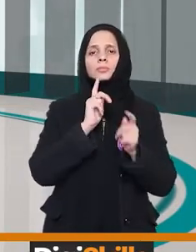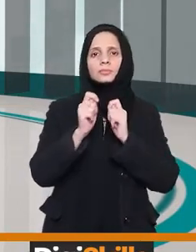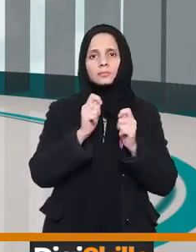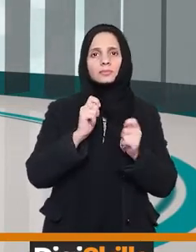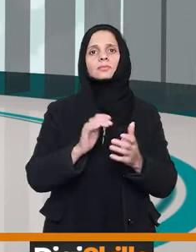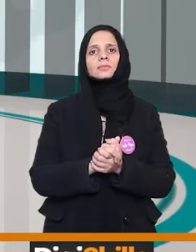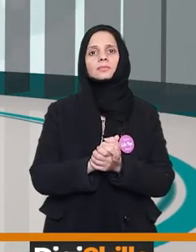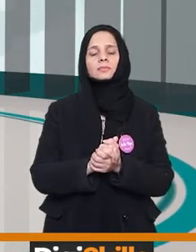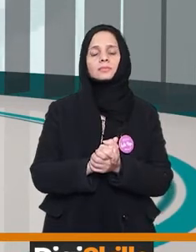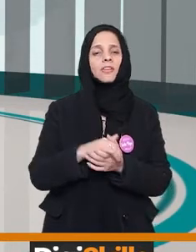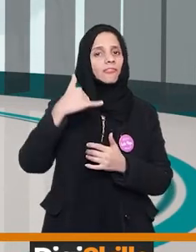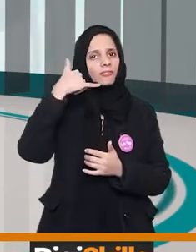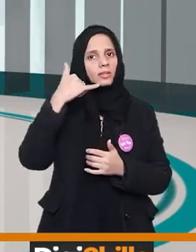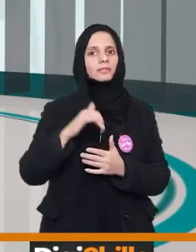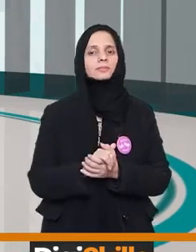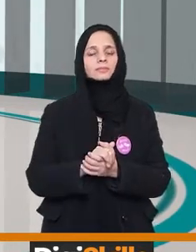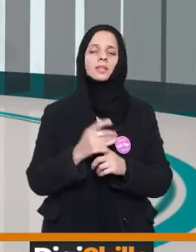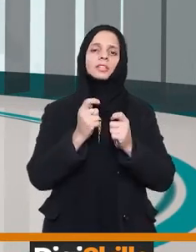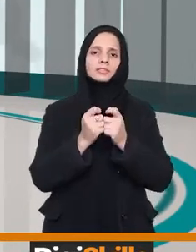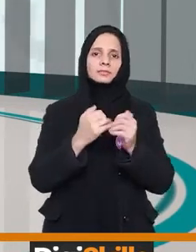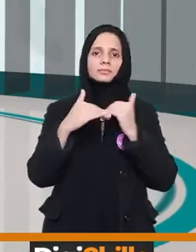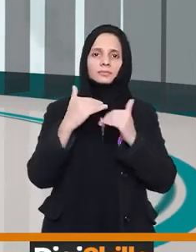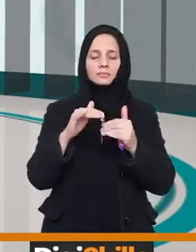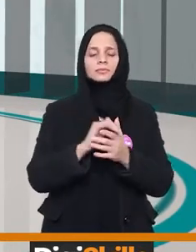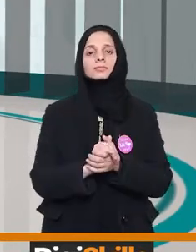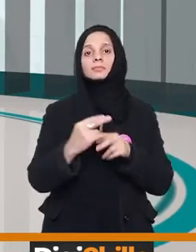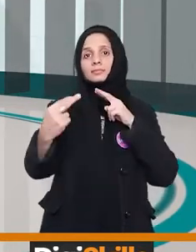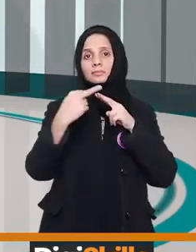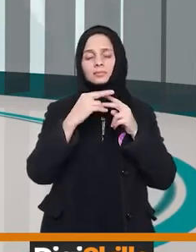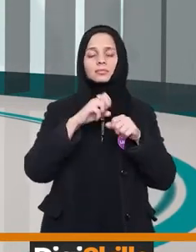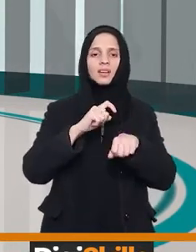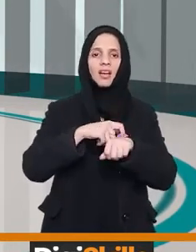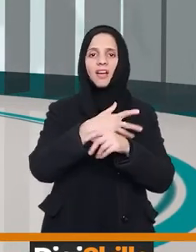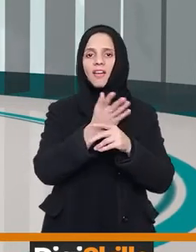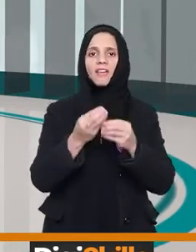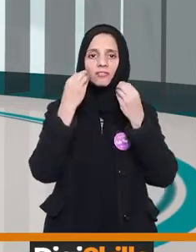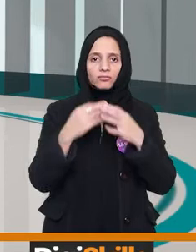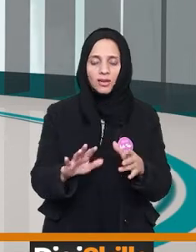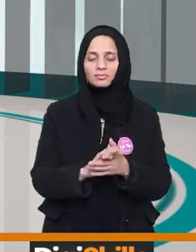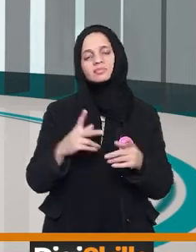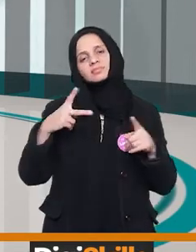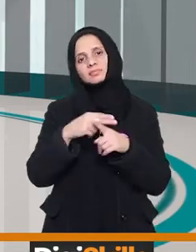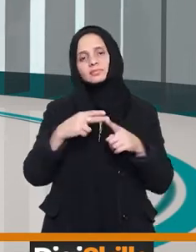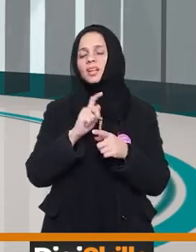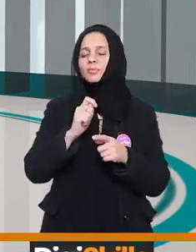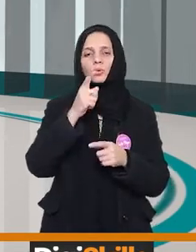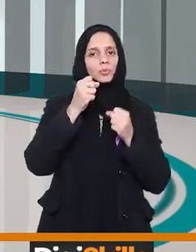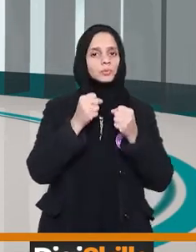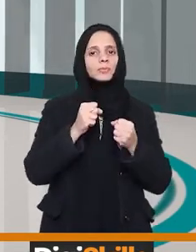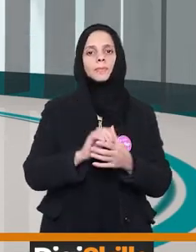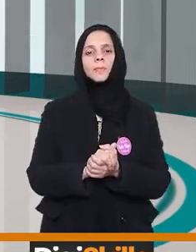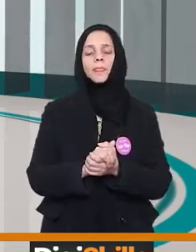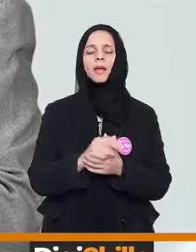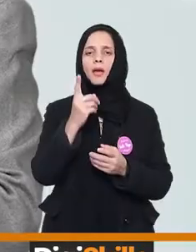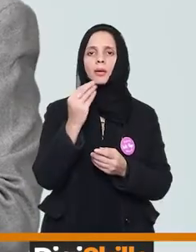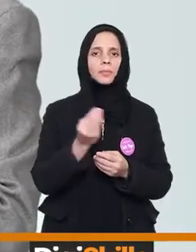بات چیت فون پہ یا ان پرسن ملاقات پہ ہی اپنا ٹائم ضائع کریں, تو پھر یہ ڈسٹریکشنز ہیں, آپ کام نہیں